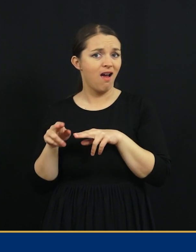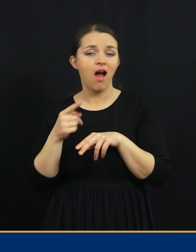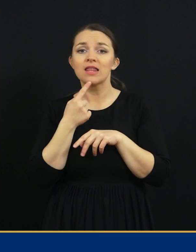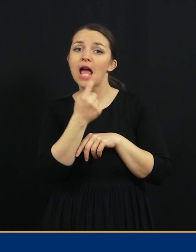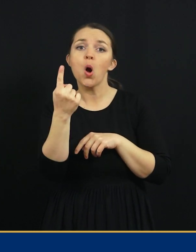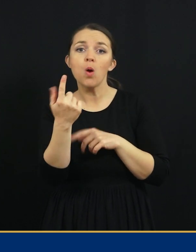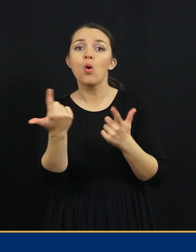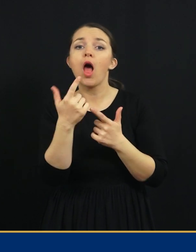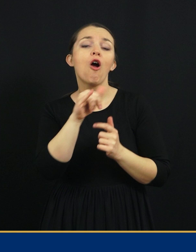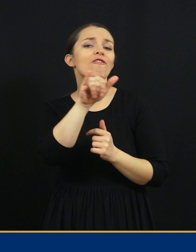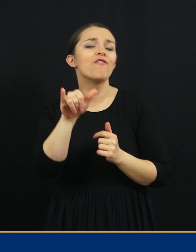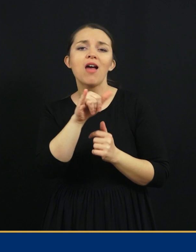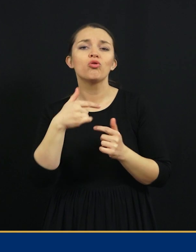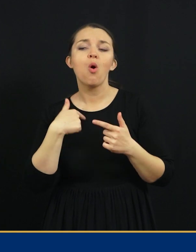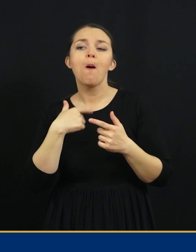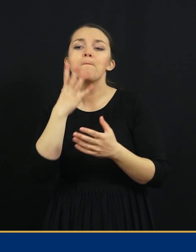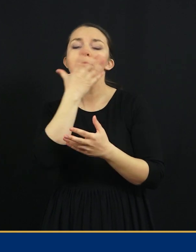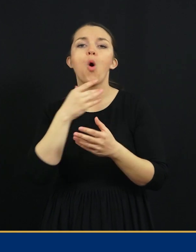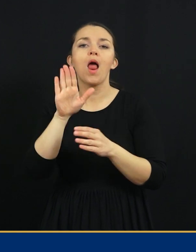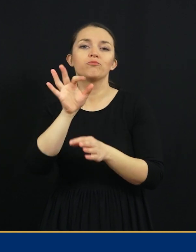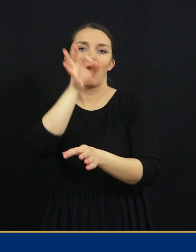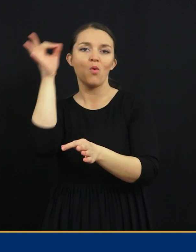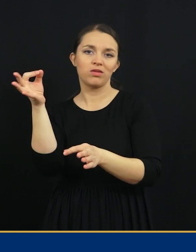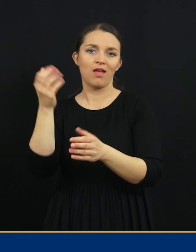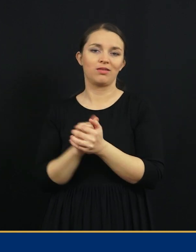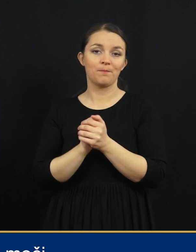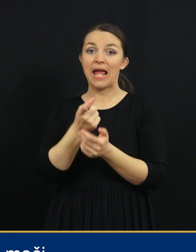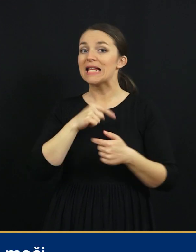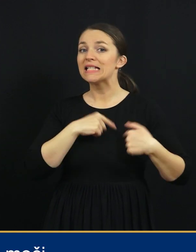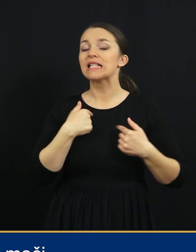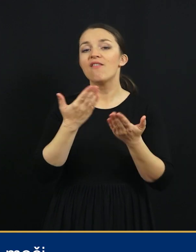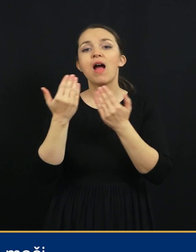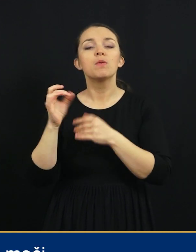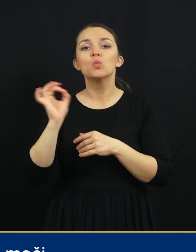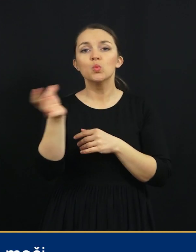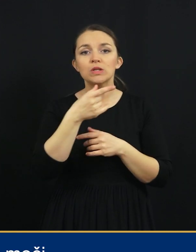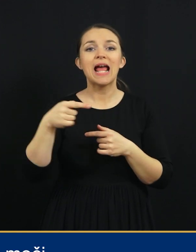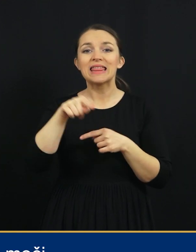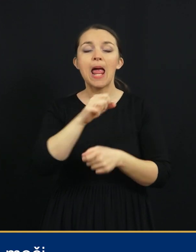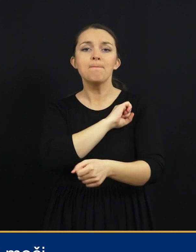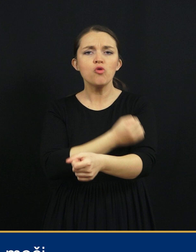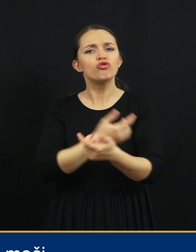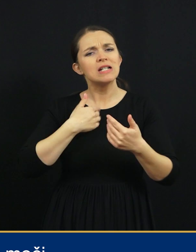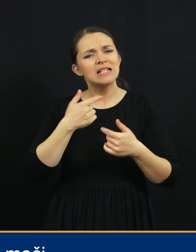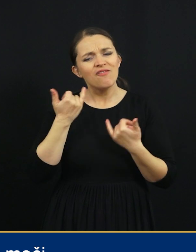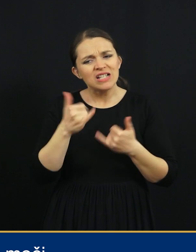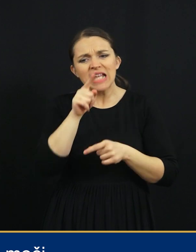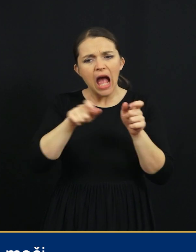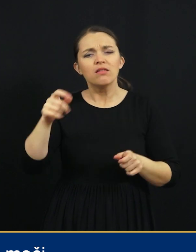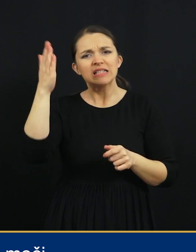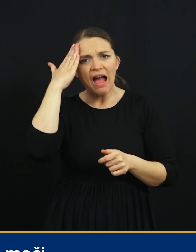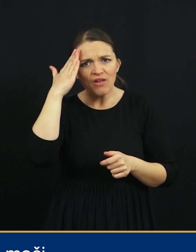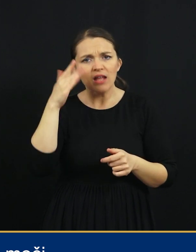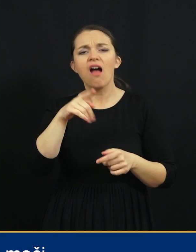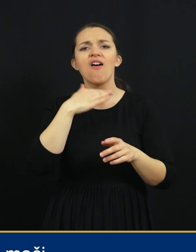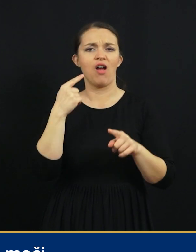Nekomu lahko vedno polepšamo dan. Iz srca vabim vse, da se te moči zavedamo in jo